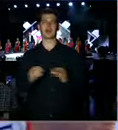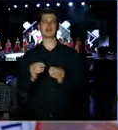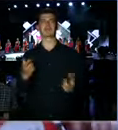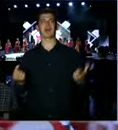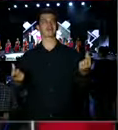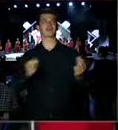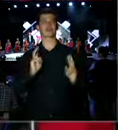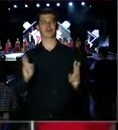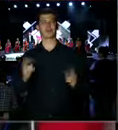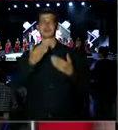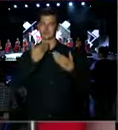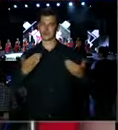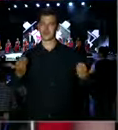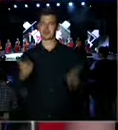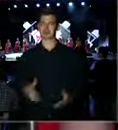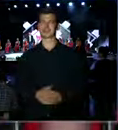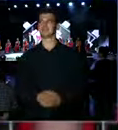partnerami. Dziękujemy bardzo.